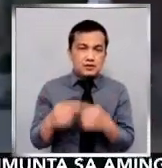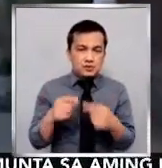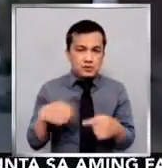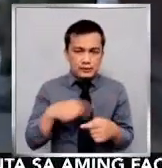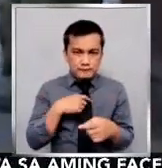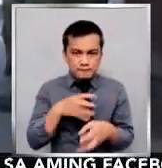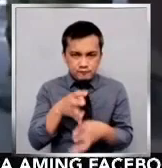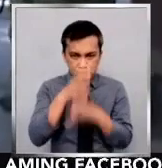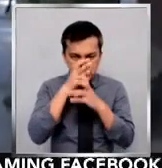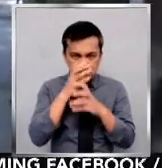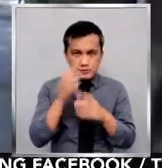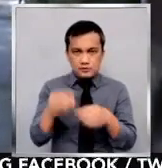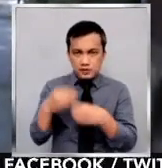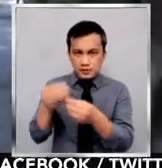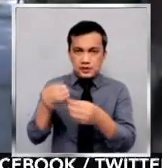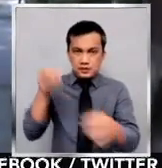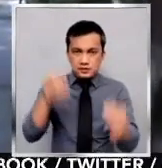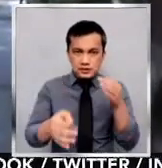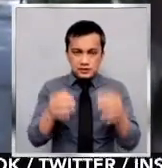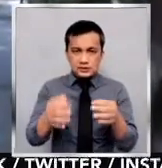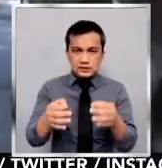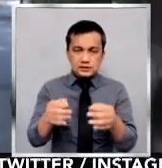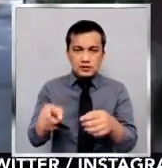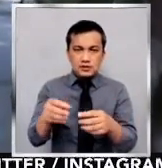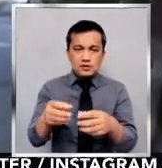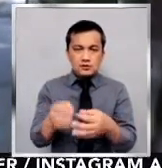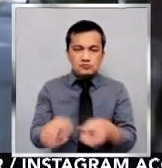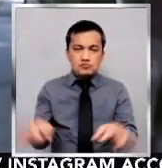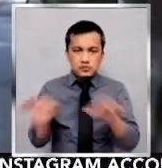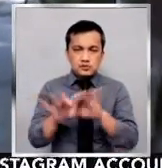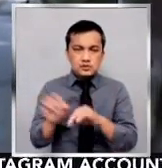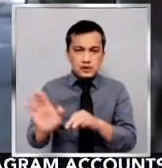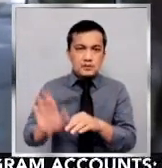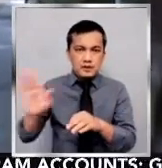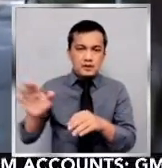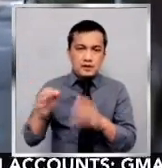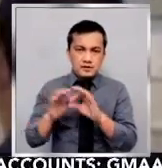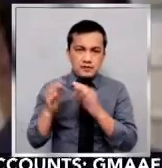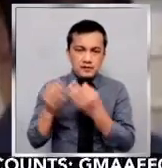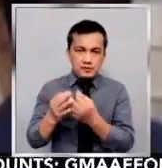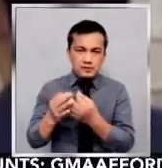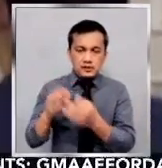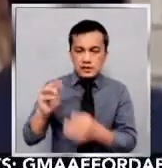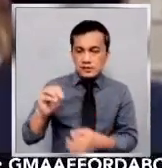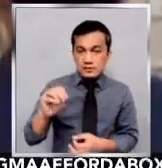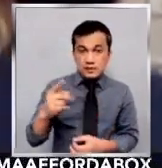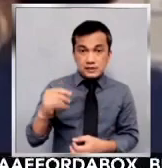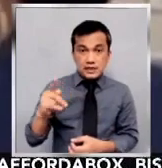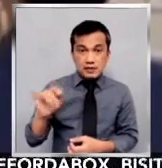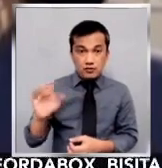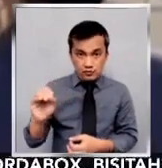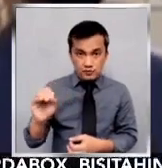those who deserve, especially sa family ni Cadet 3rd Class Magsayo, and